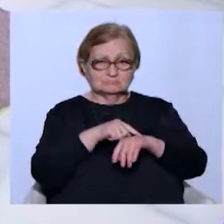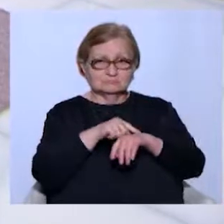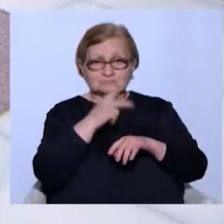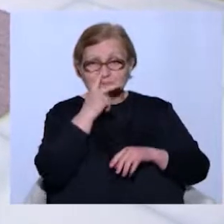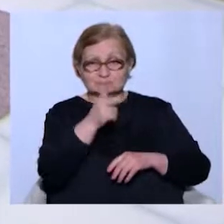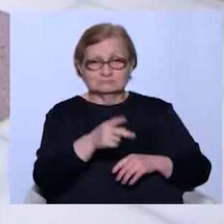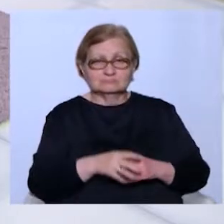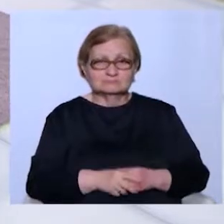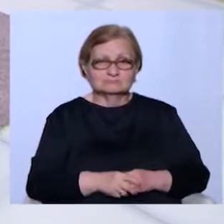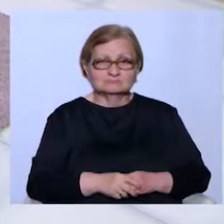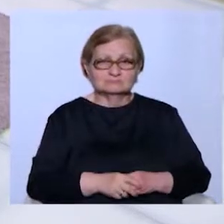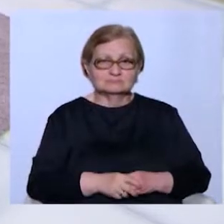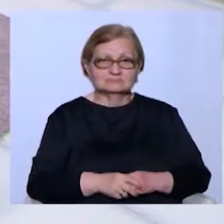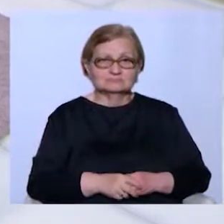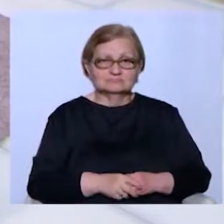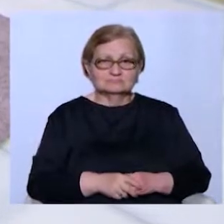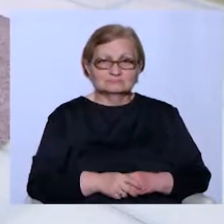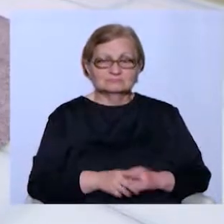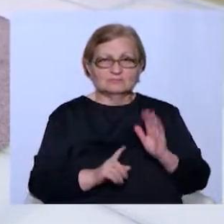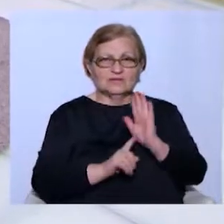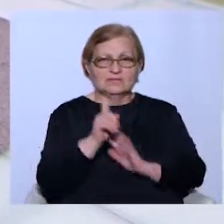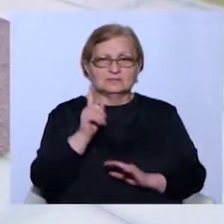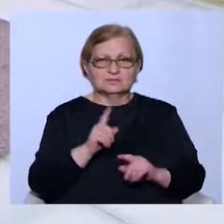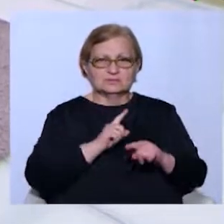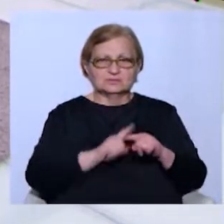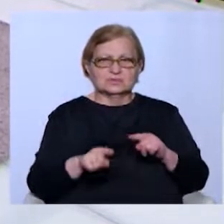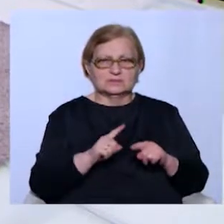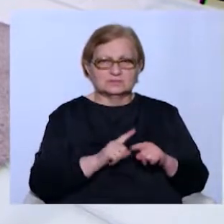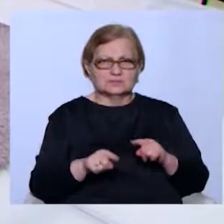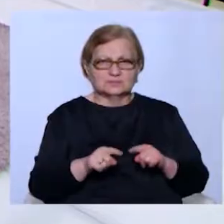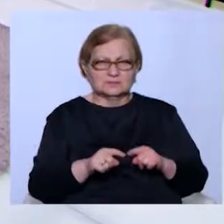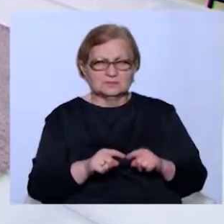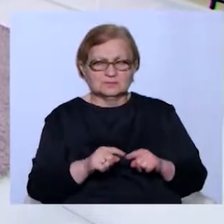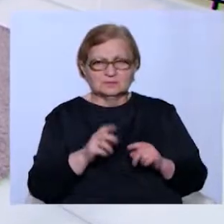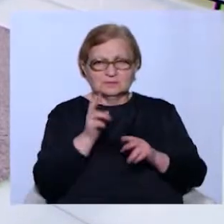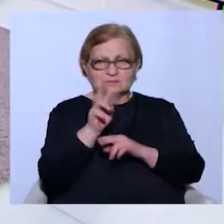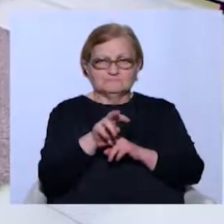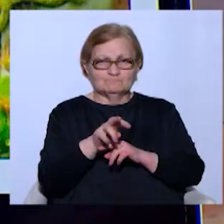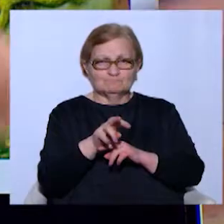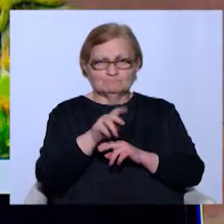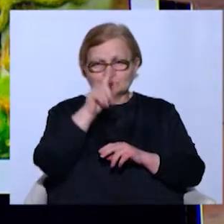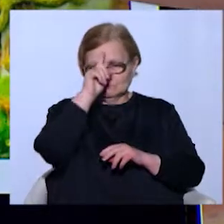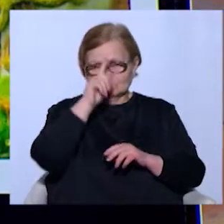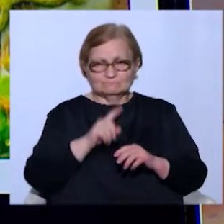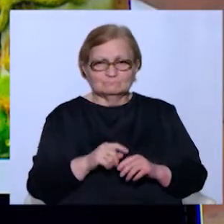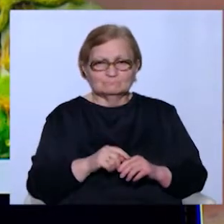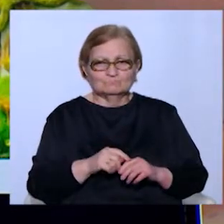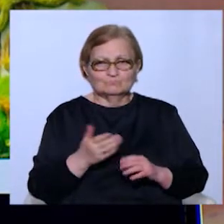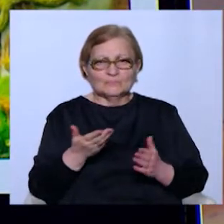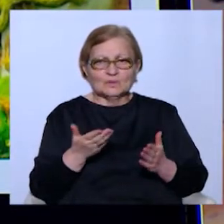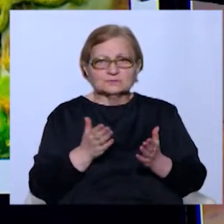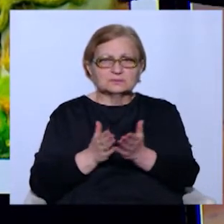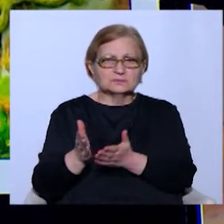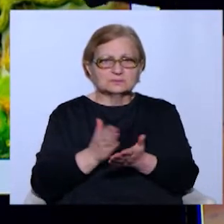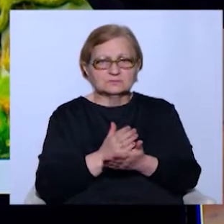ეკრანზე. აი 5 წუთი დაიწყო. დავიწყეთ. აბა შევიდა ჩვენი პატარა და დავიწყეთ. რომელი გზით